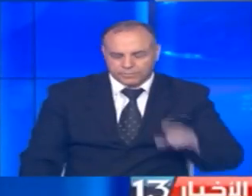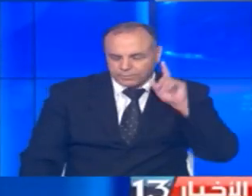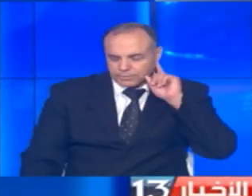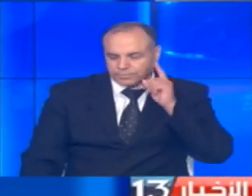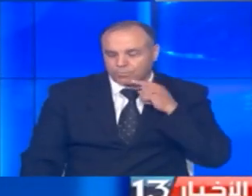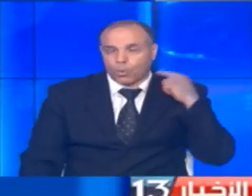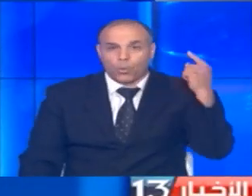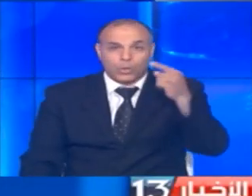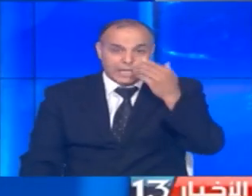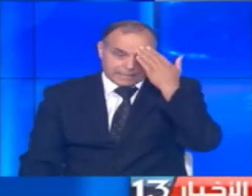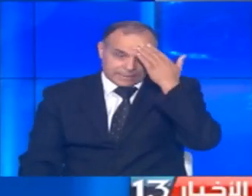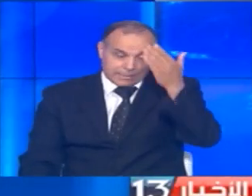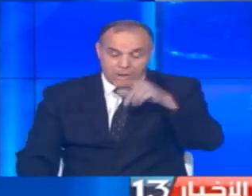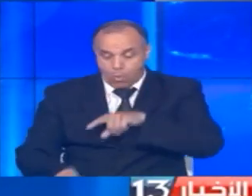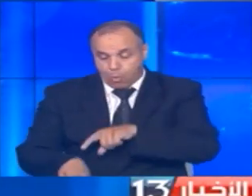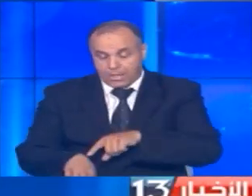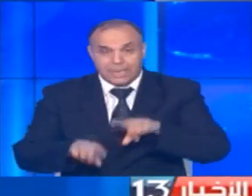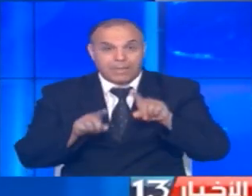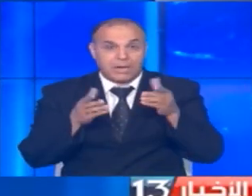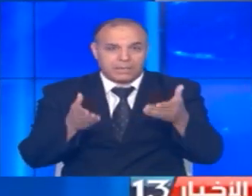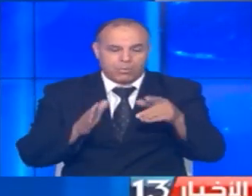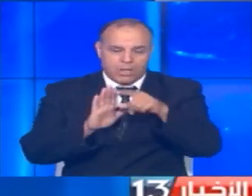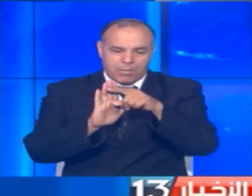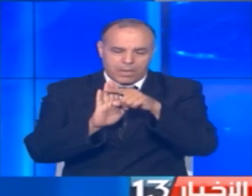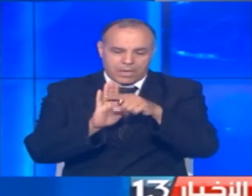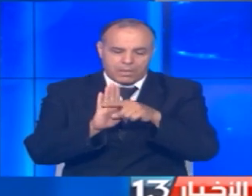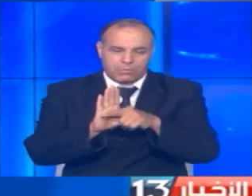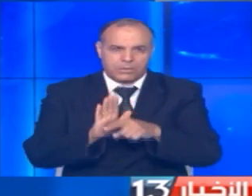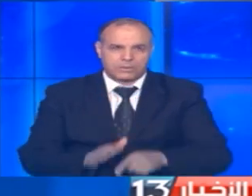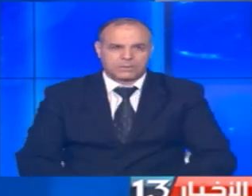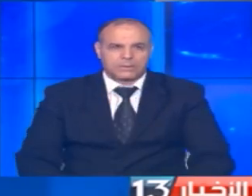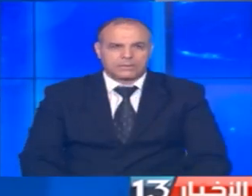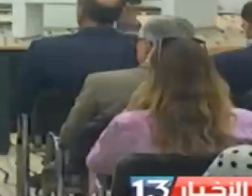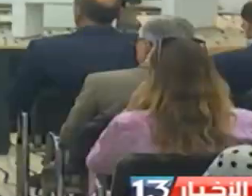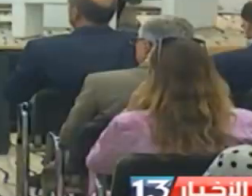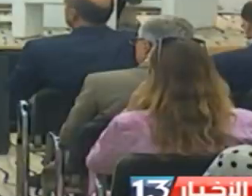أهلا بكم مشاهدين إلى هذا الموعد الإخباري، والبداية بالعناوين.